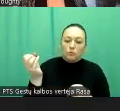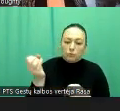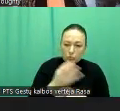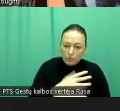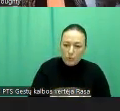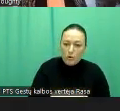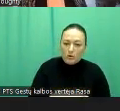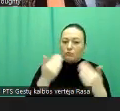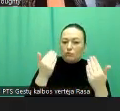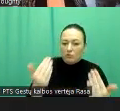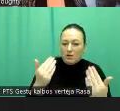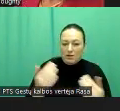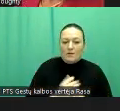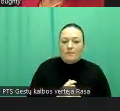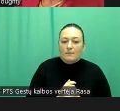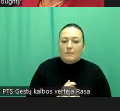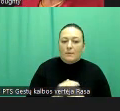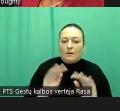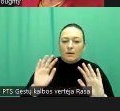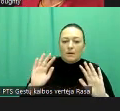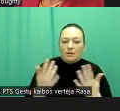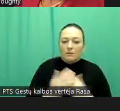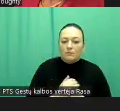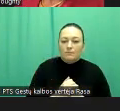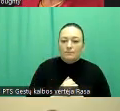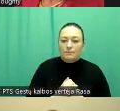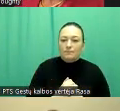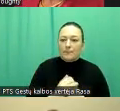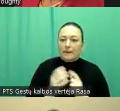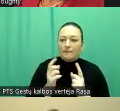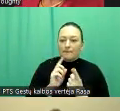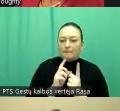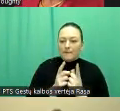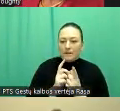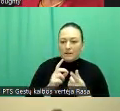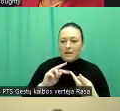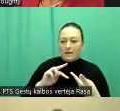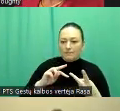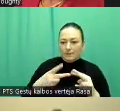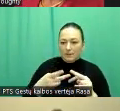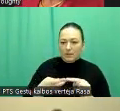po šiandieninės sesijos. Kokie mūsų mokymosi tikslai? Ir